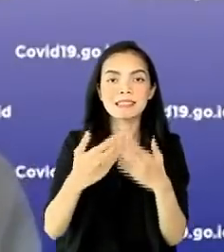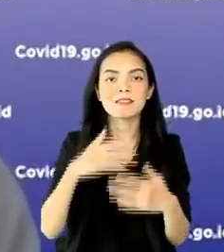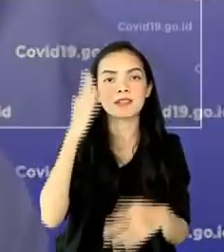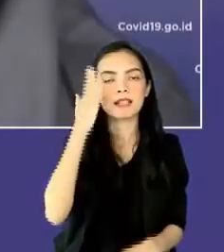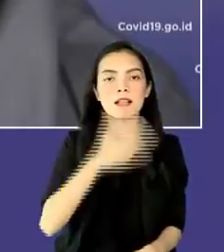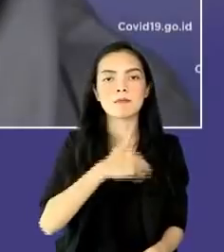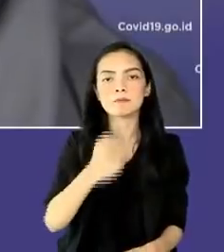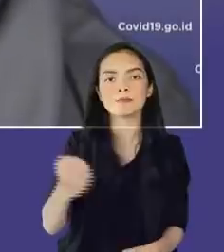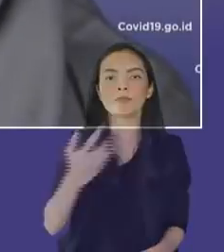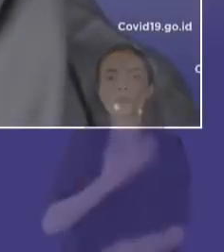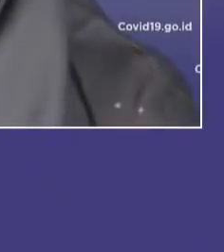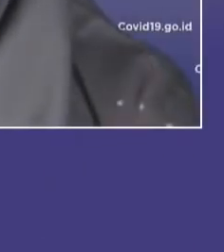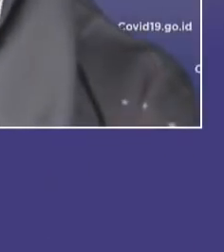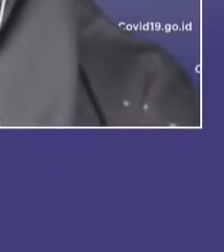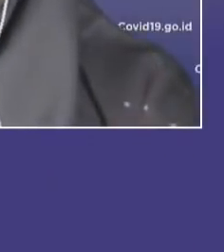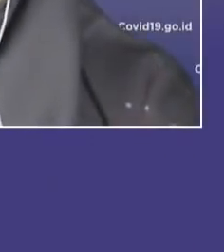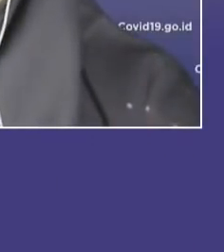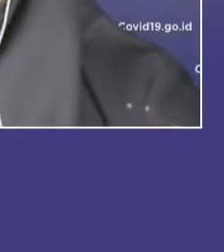warahmatullahi wabarakatuh.